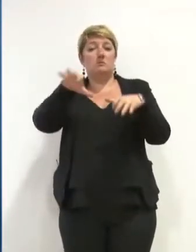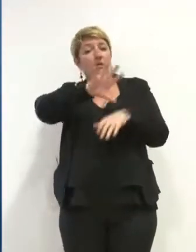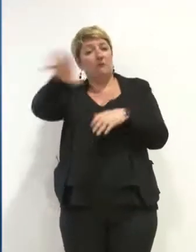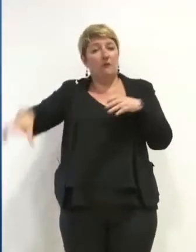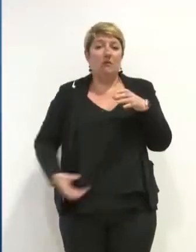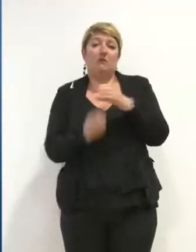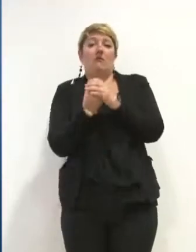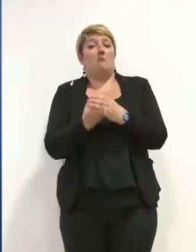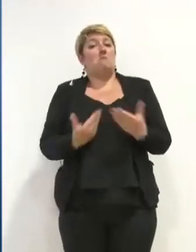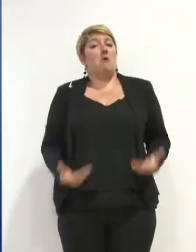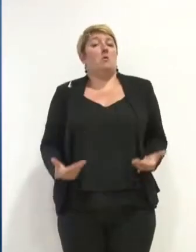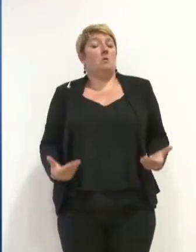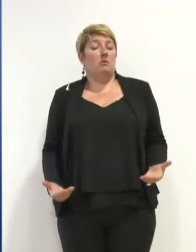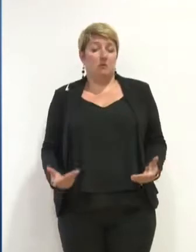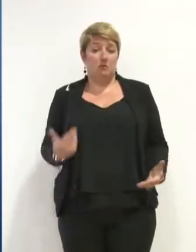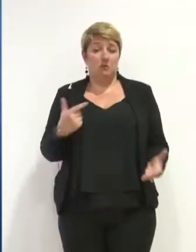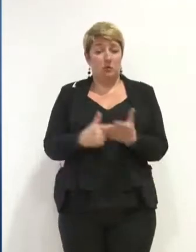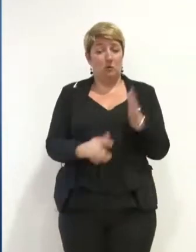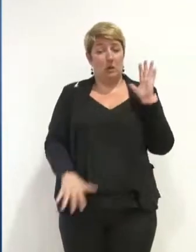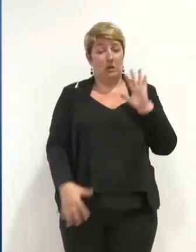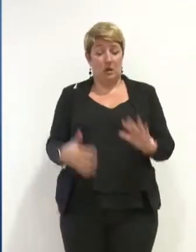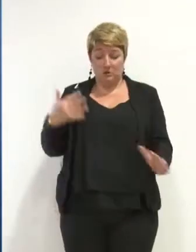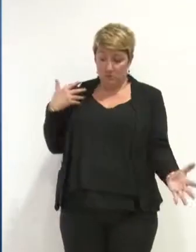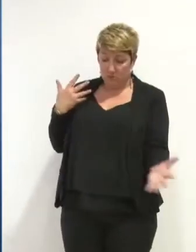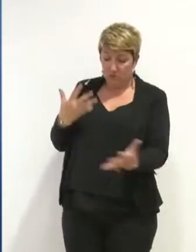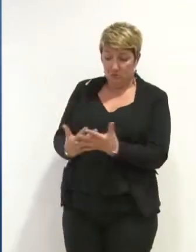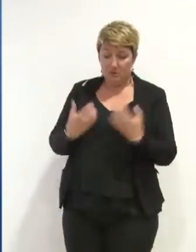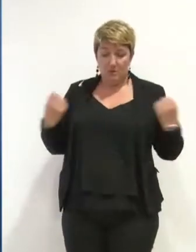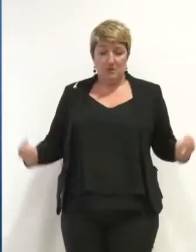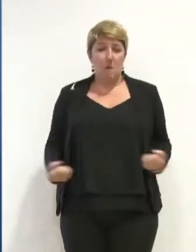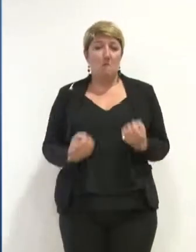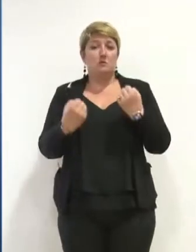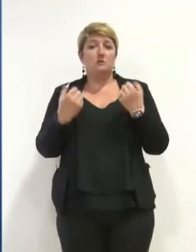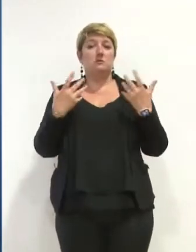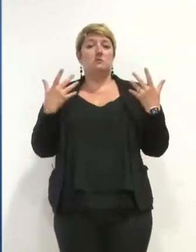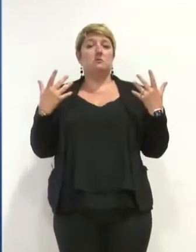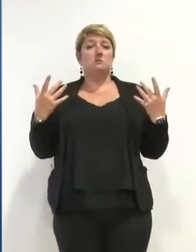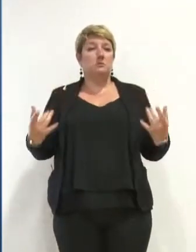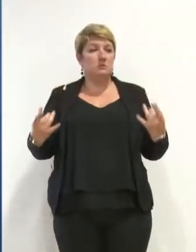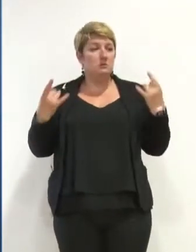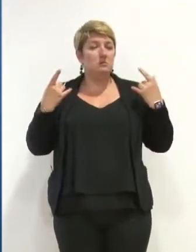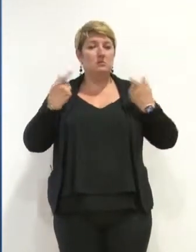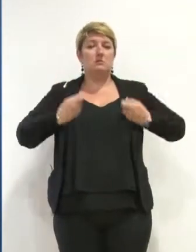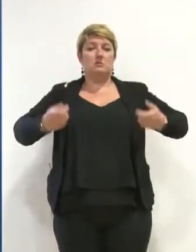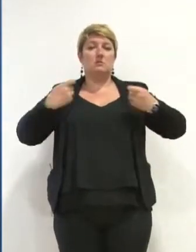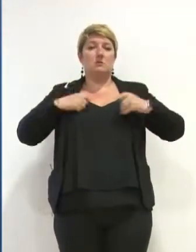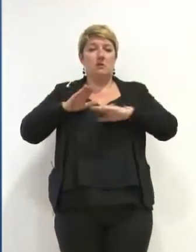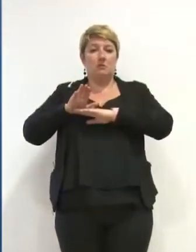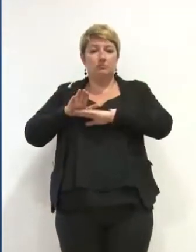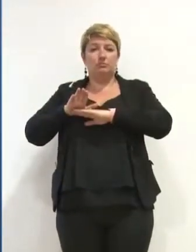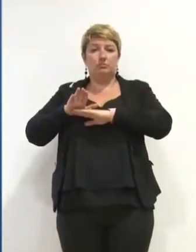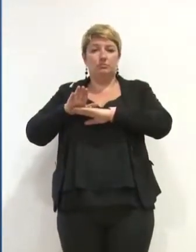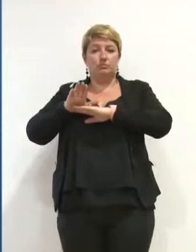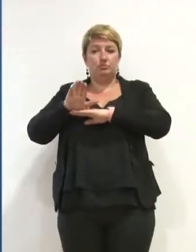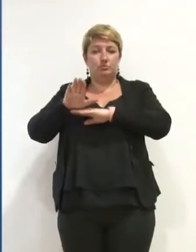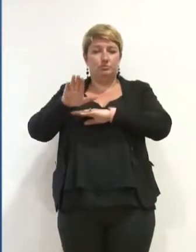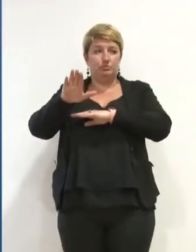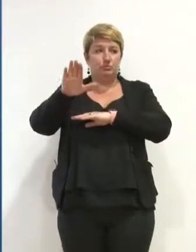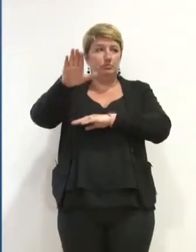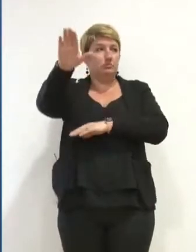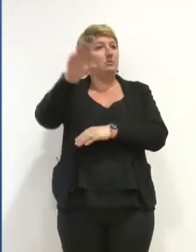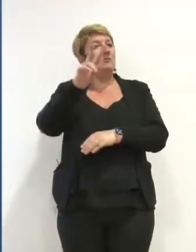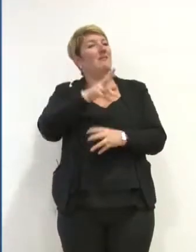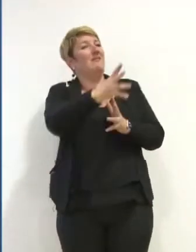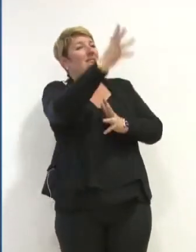que depuis 2015, les dépenses de communication sont en hausse régulière et que cela ne correspond pas au discours que